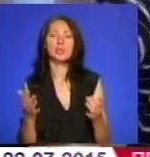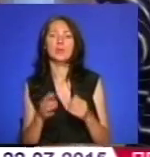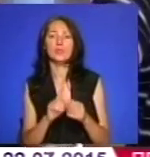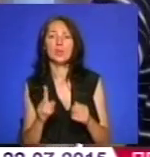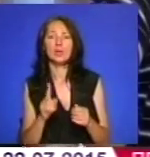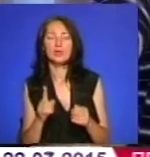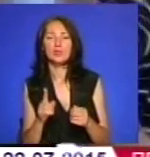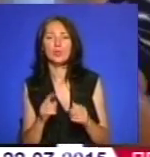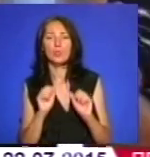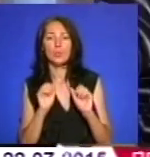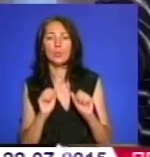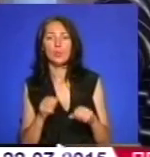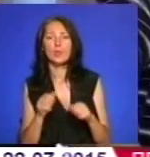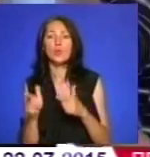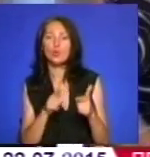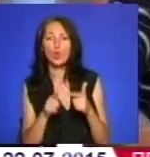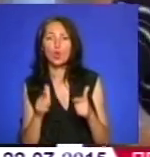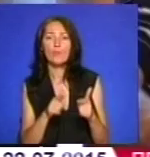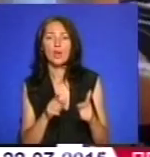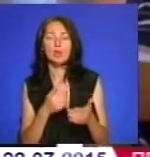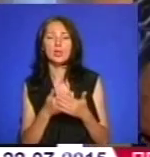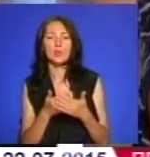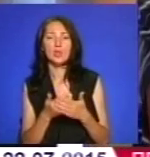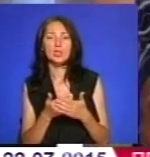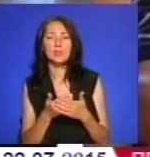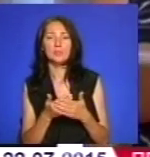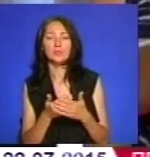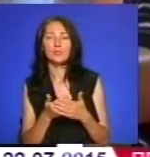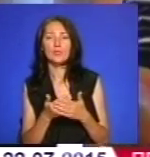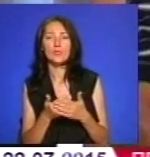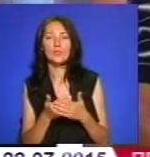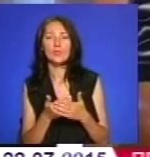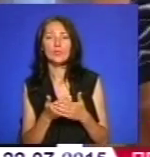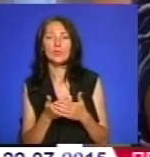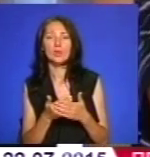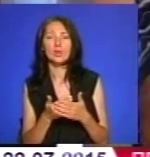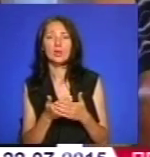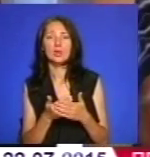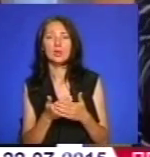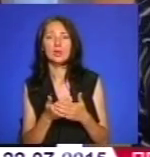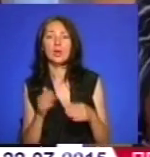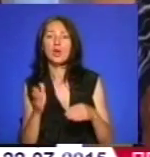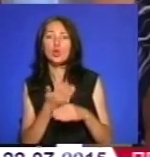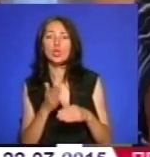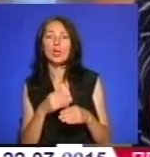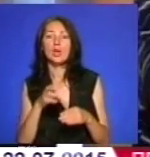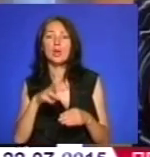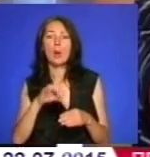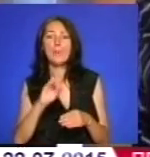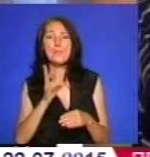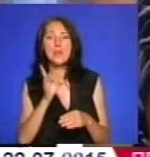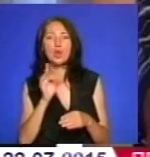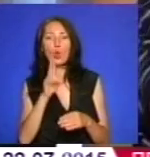нам помогало вигравати. Підготовки, от, наприклад. От, розділяю там мікроцикл,